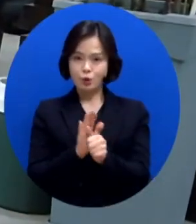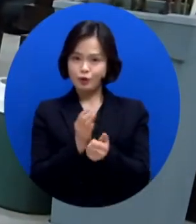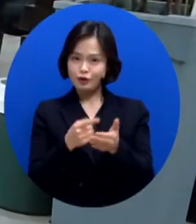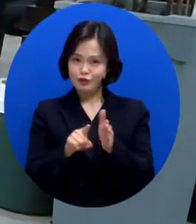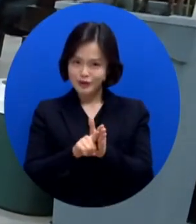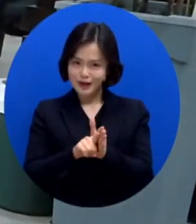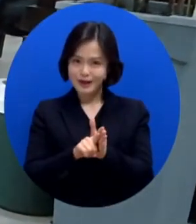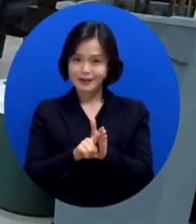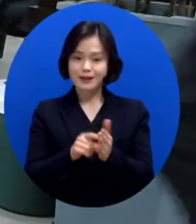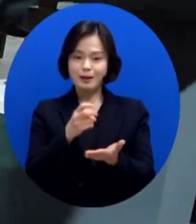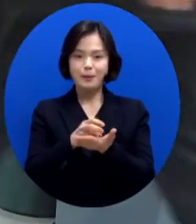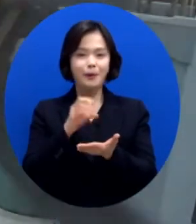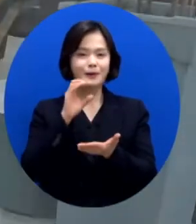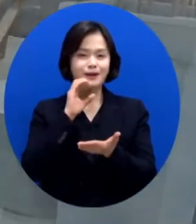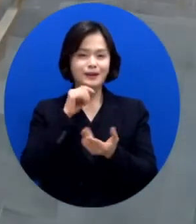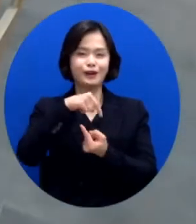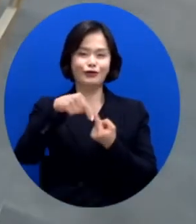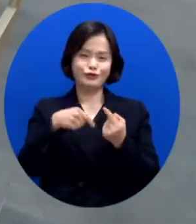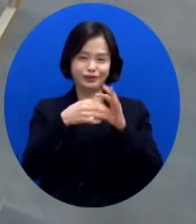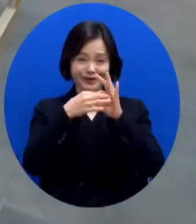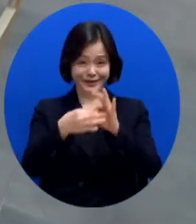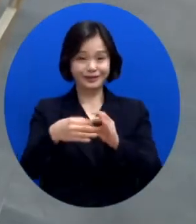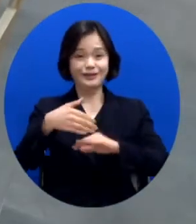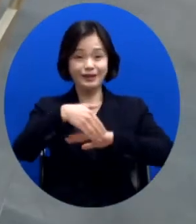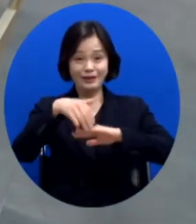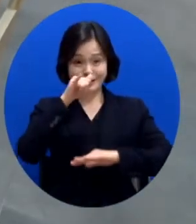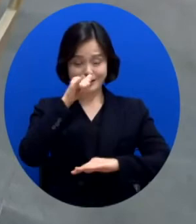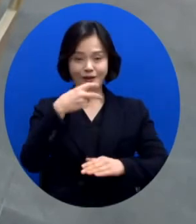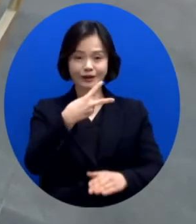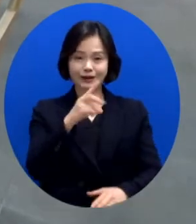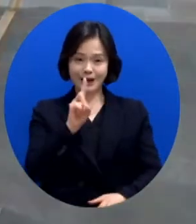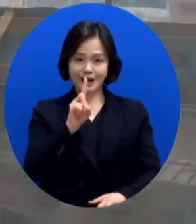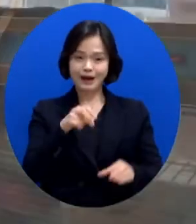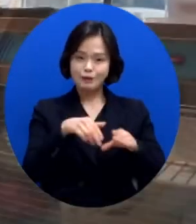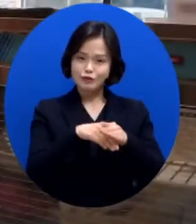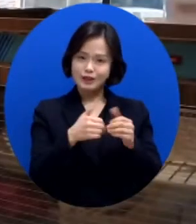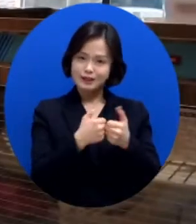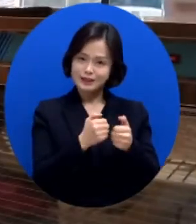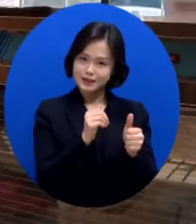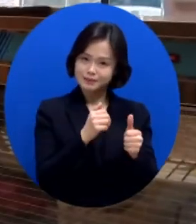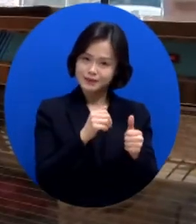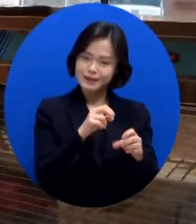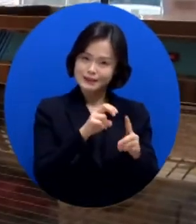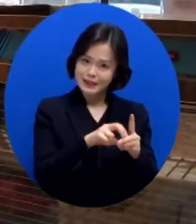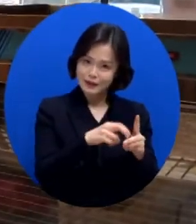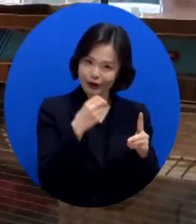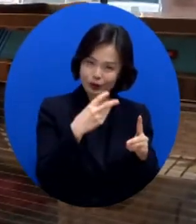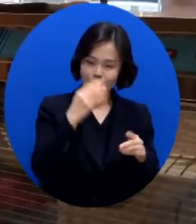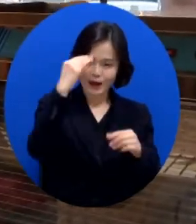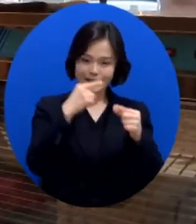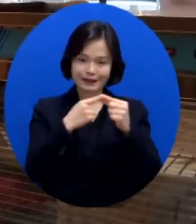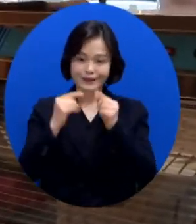공간으로 꾸준히 제공될 예정이며 지역 특성을 반영한 다문화 상담센터, 한글어학당 등의 교육